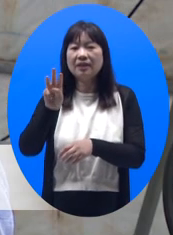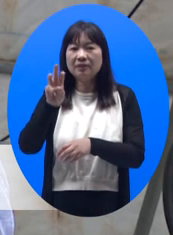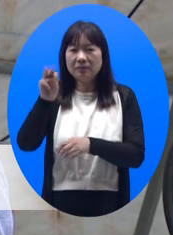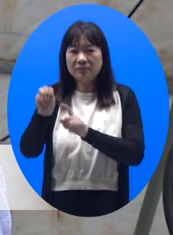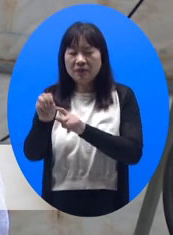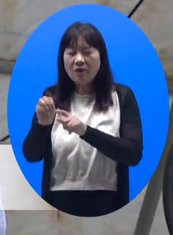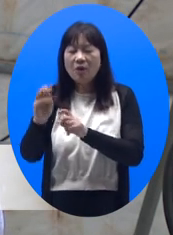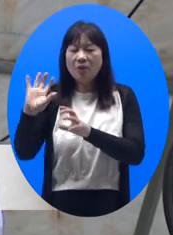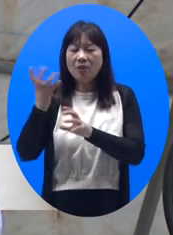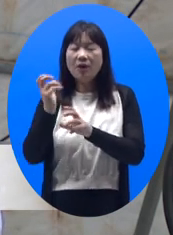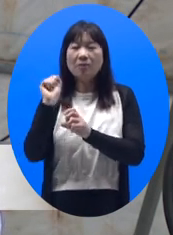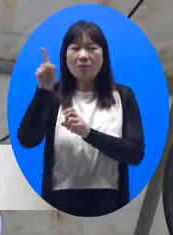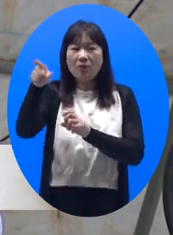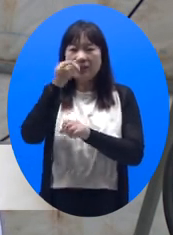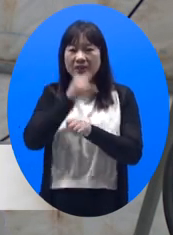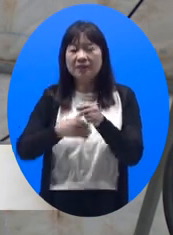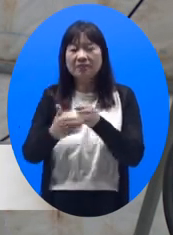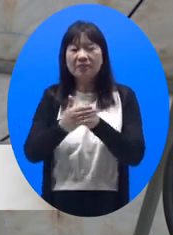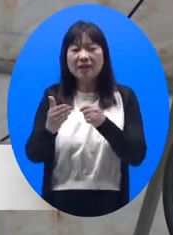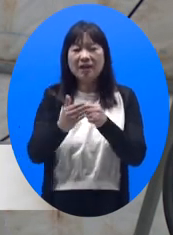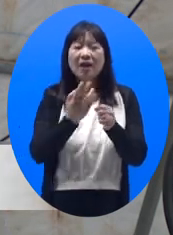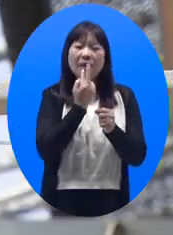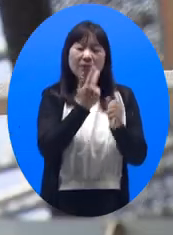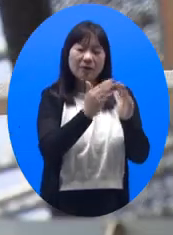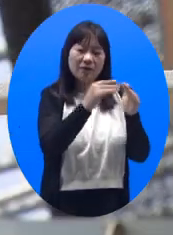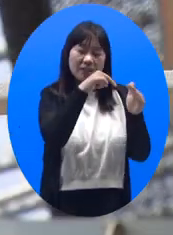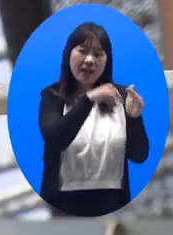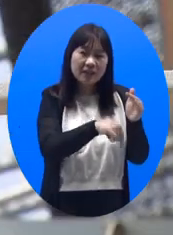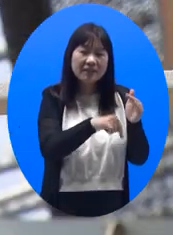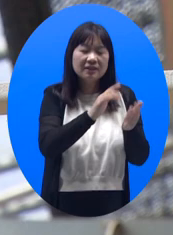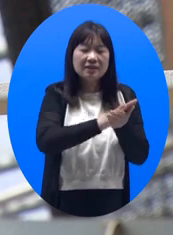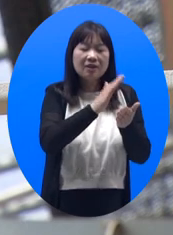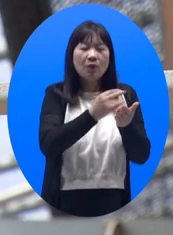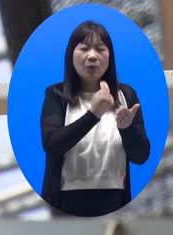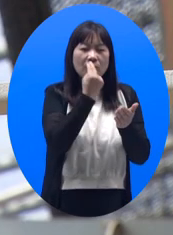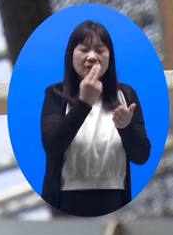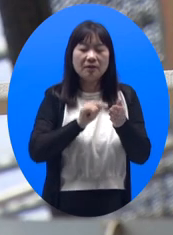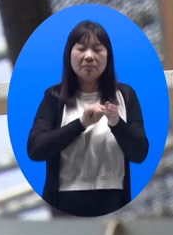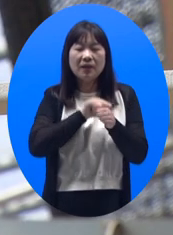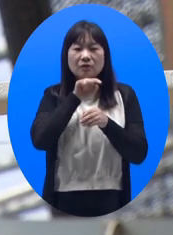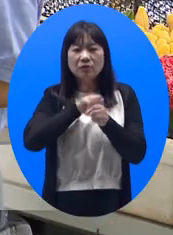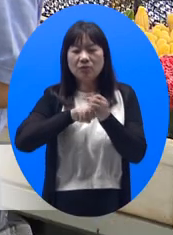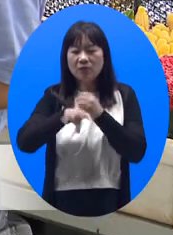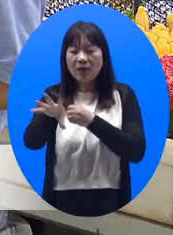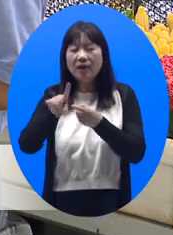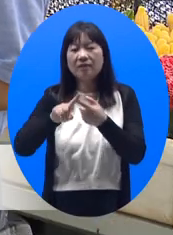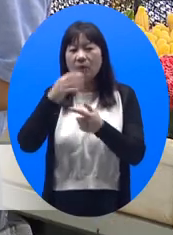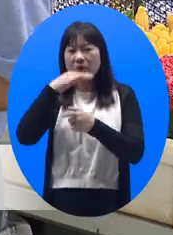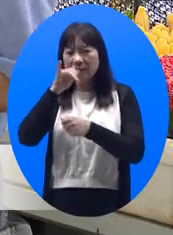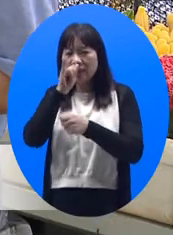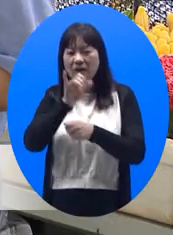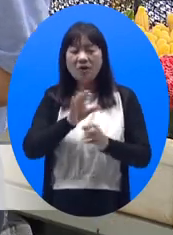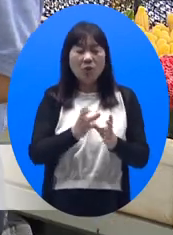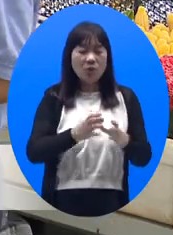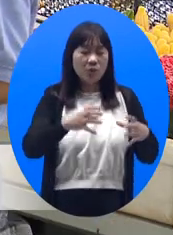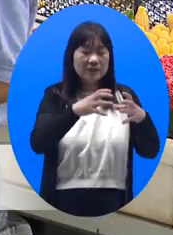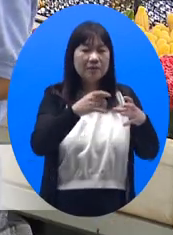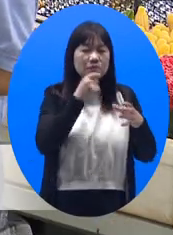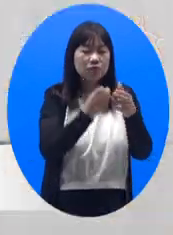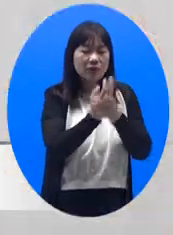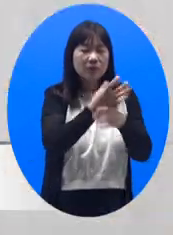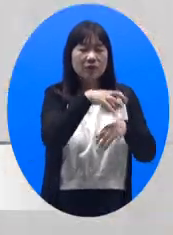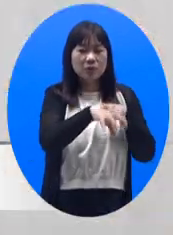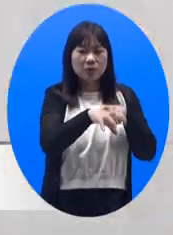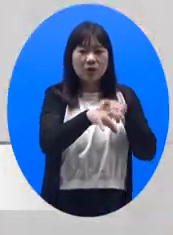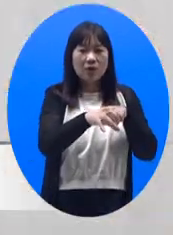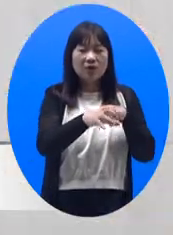보낼 수 있어 비닐하우스 안에 뜨거운 공기를 밖으로 내보내는 데 효과적입니다. 원심가습기는 원심력으로 물을